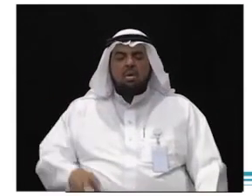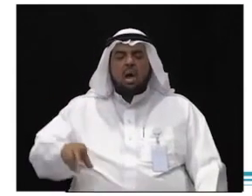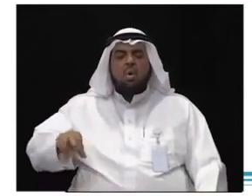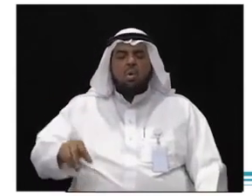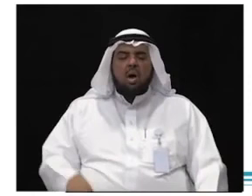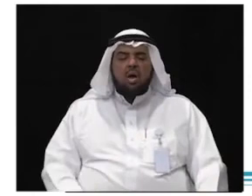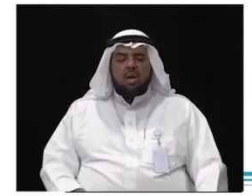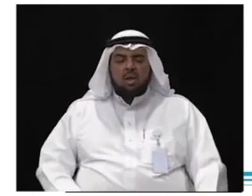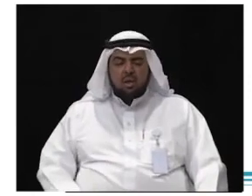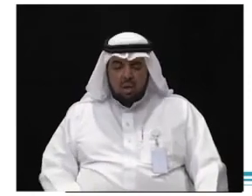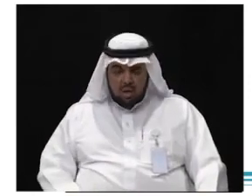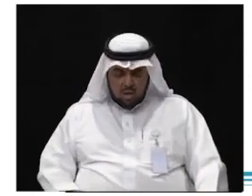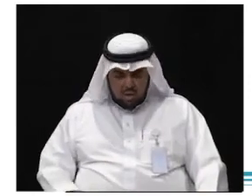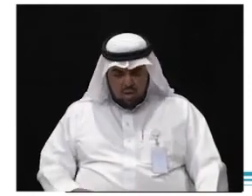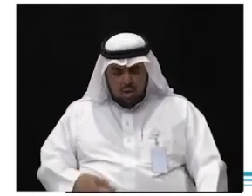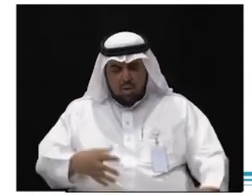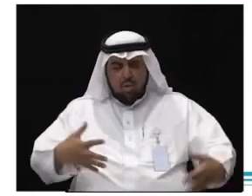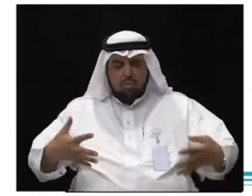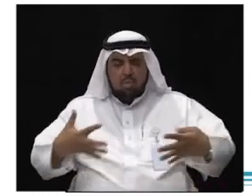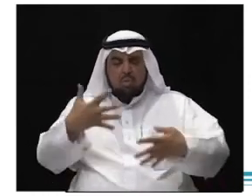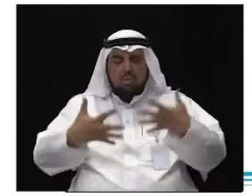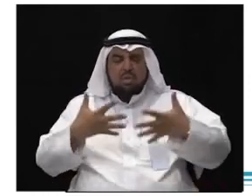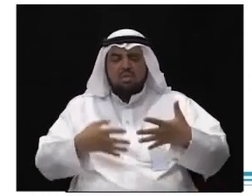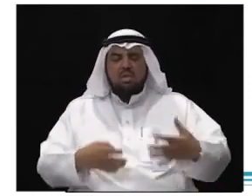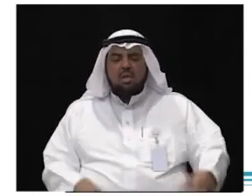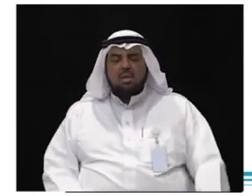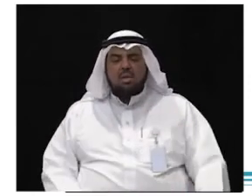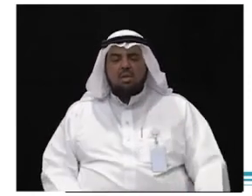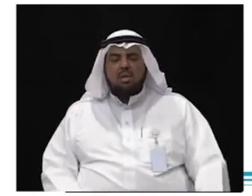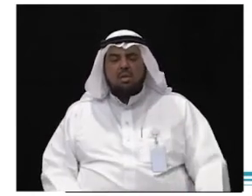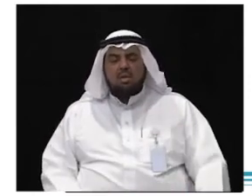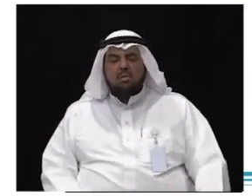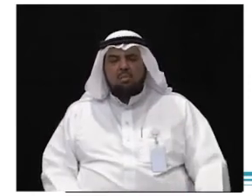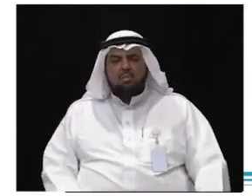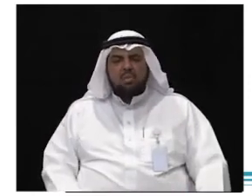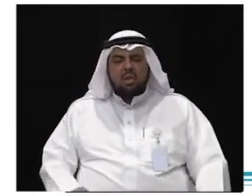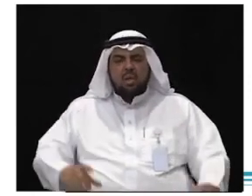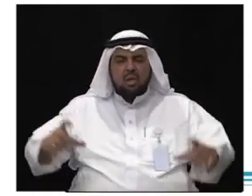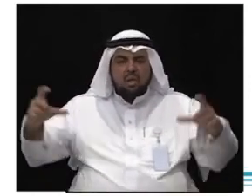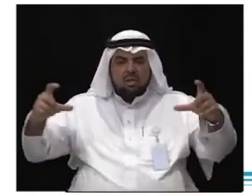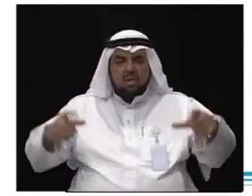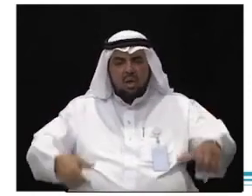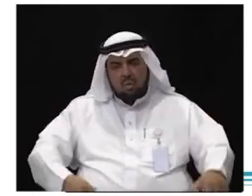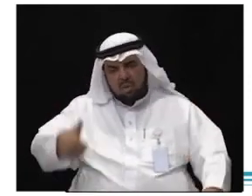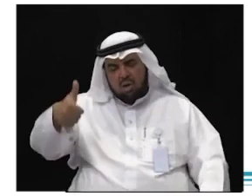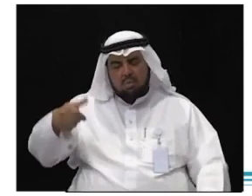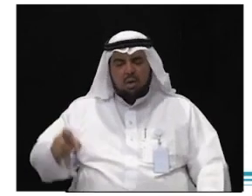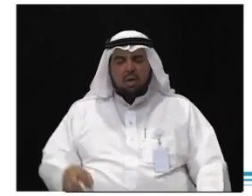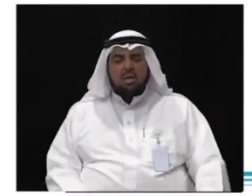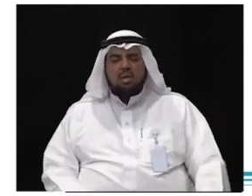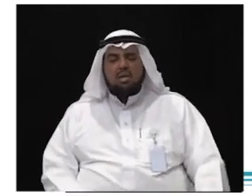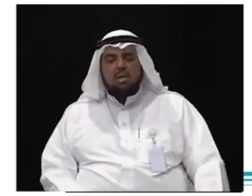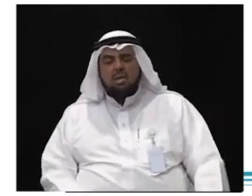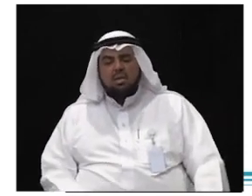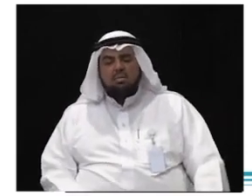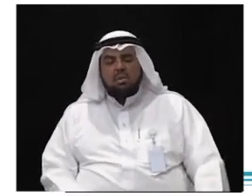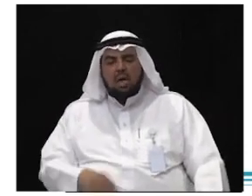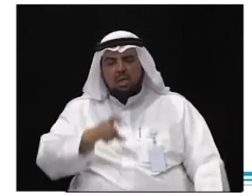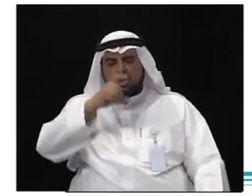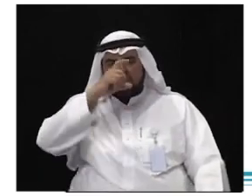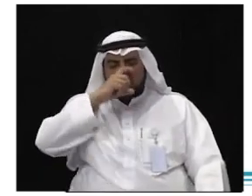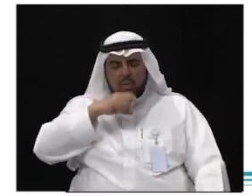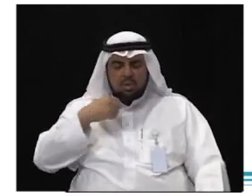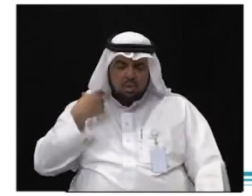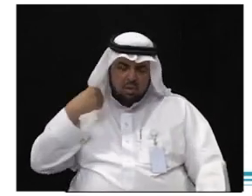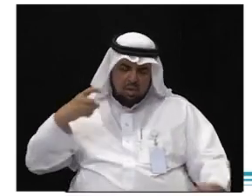يقوم بوصل كل عبارة تظهر بالصيغة الملائمة لها من الجمل الشرطية. نحاول أن نساعد